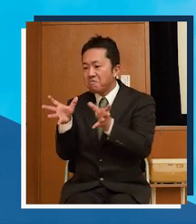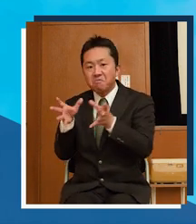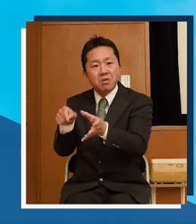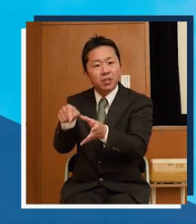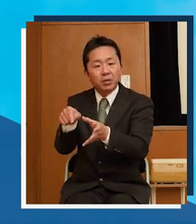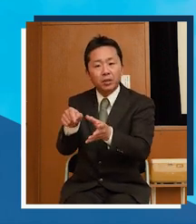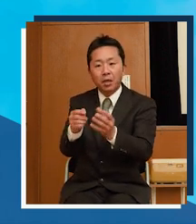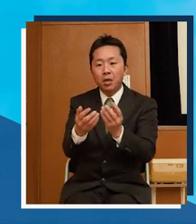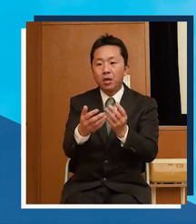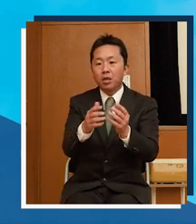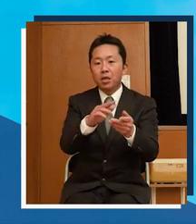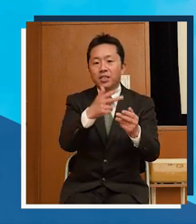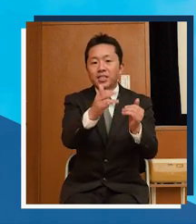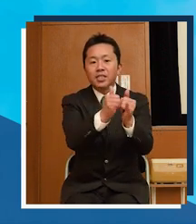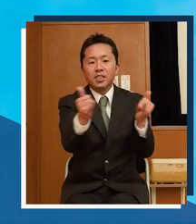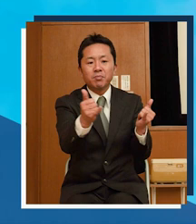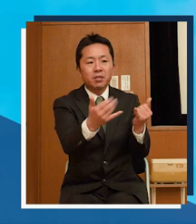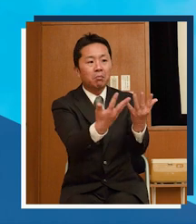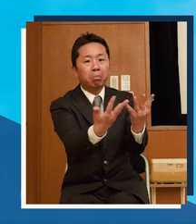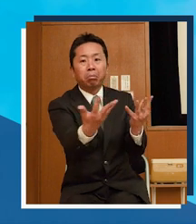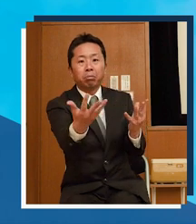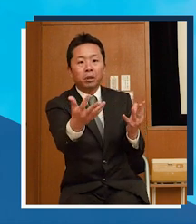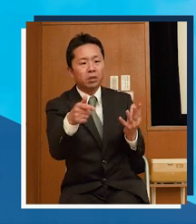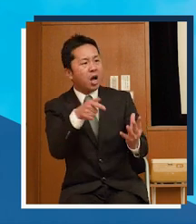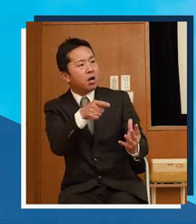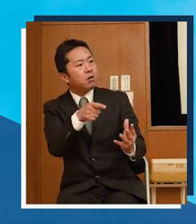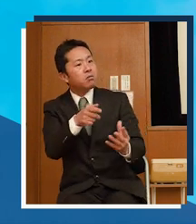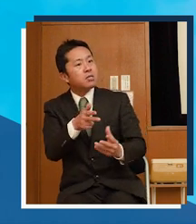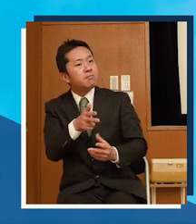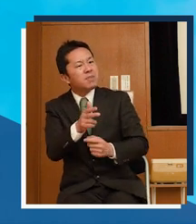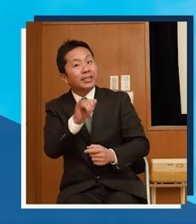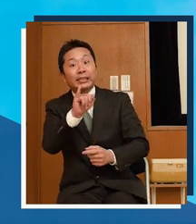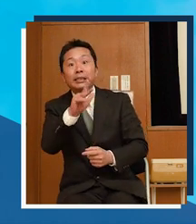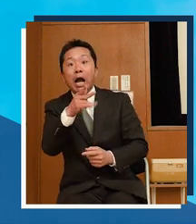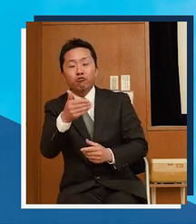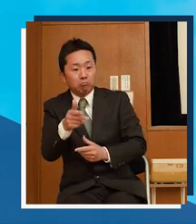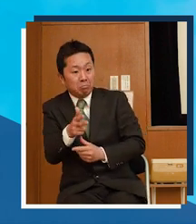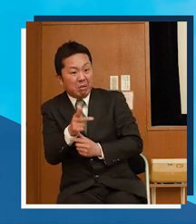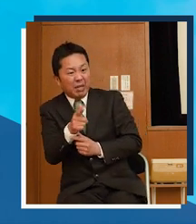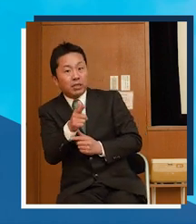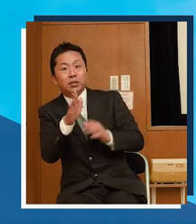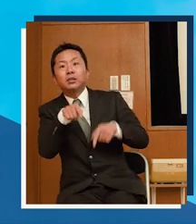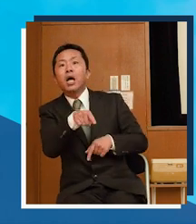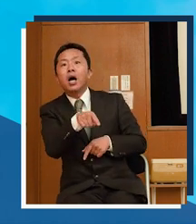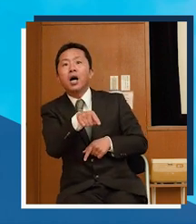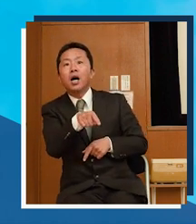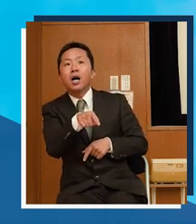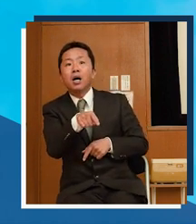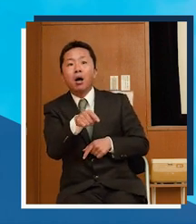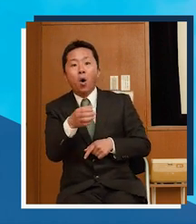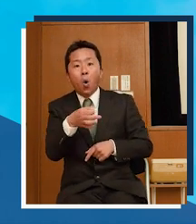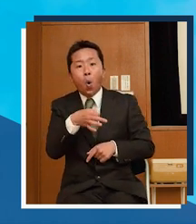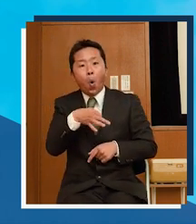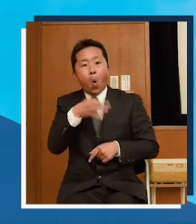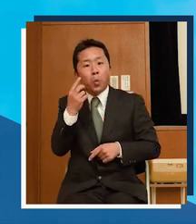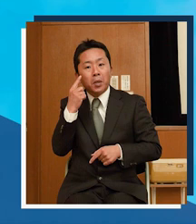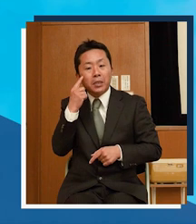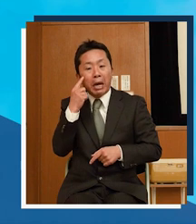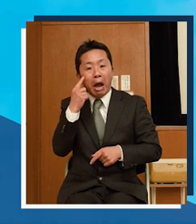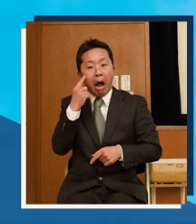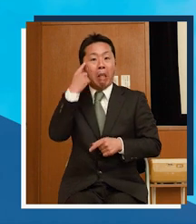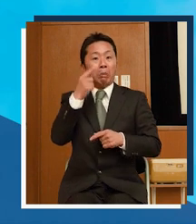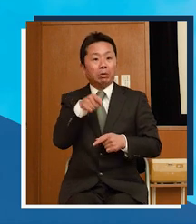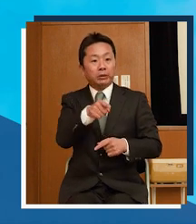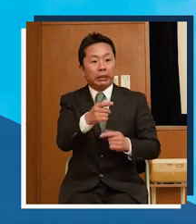を蹴散らすために威嚇するために拳銃をパンパンと打ったんですねそれその音に反応させ